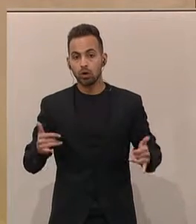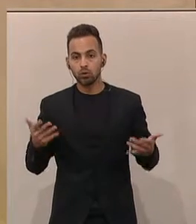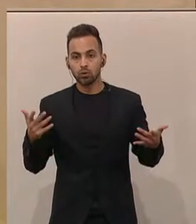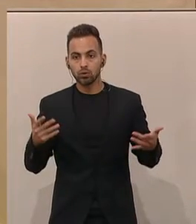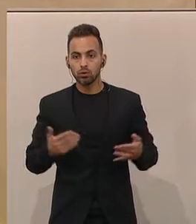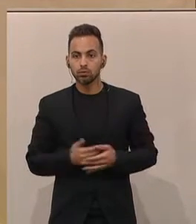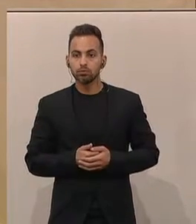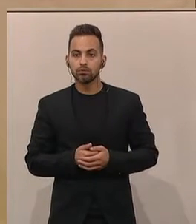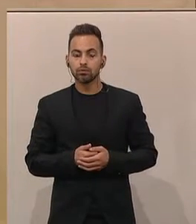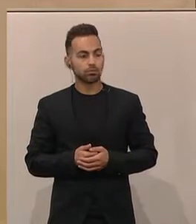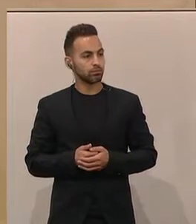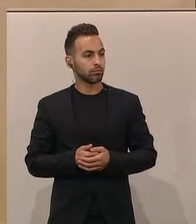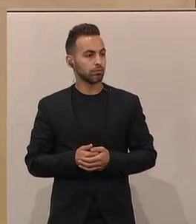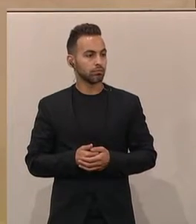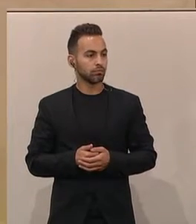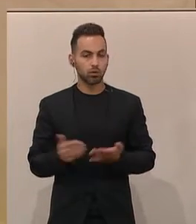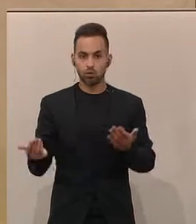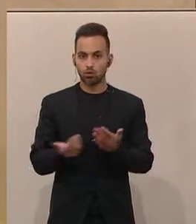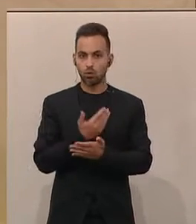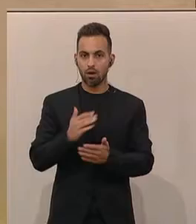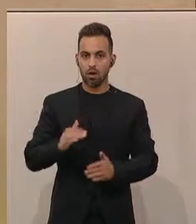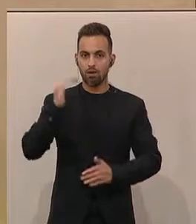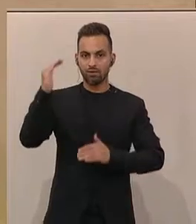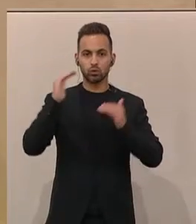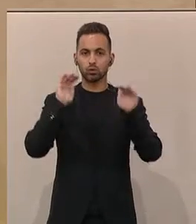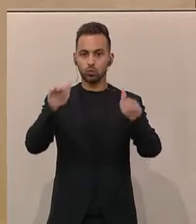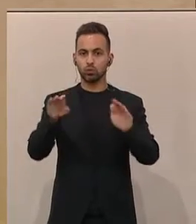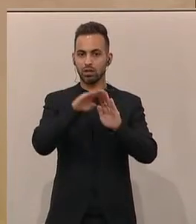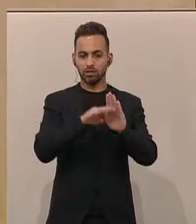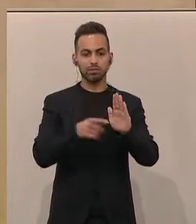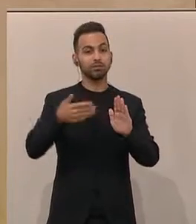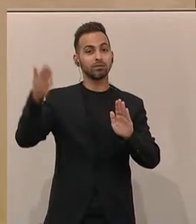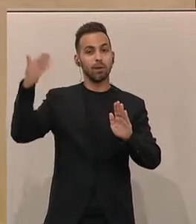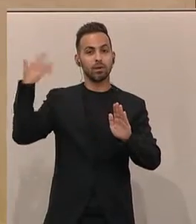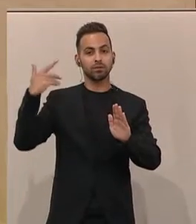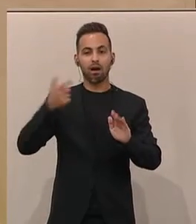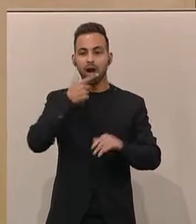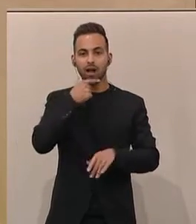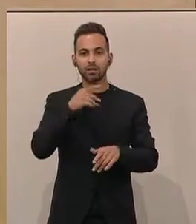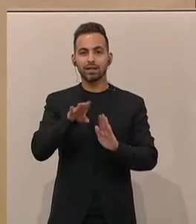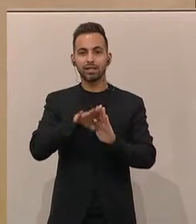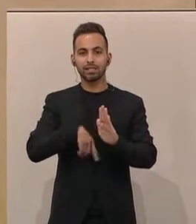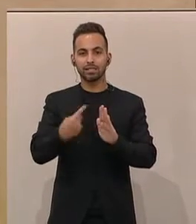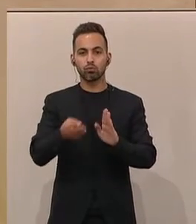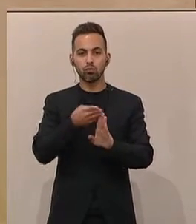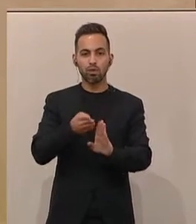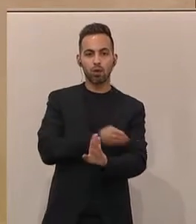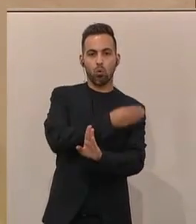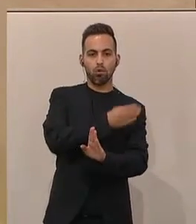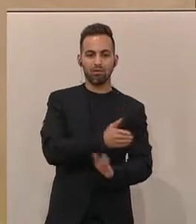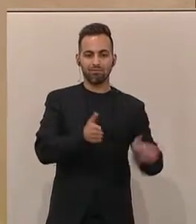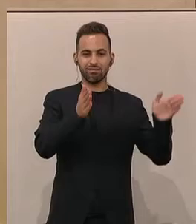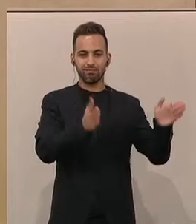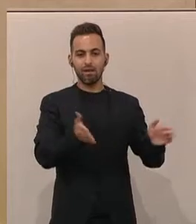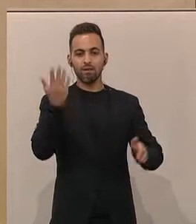dem neuen Erwachsenenschutzgesetz haben wir damals, nämlich noch in der alten Gesetzgebungsperiode, den Grundsatz